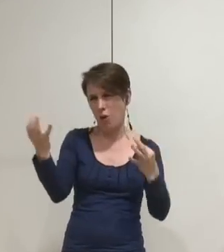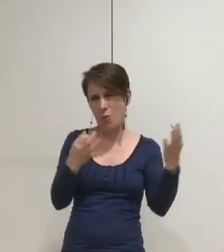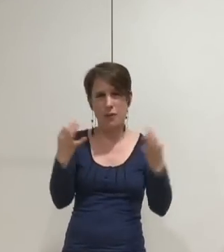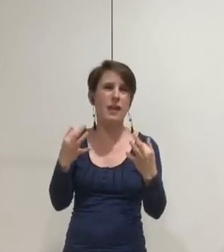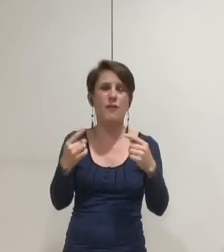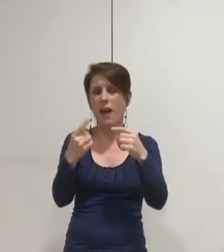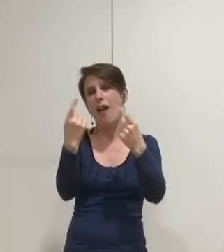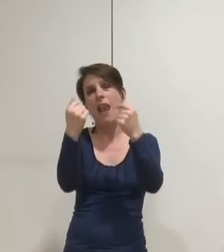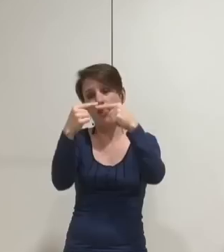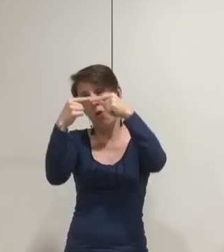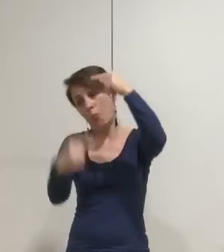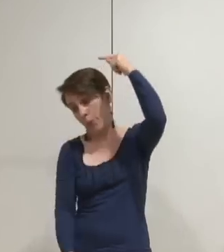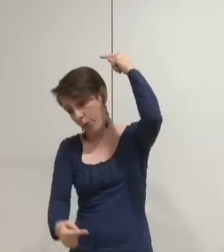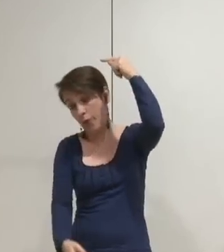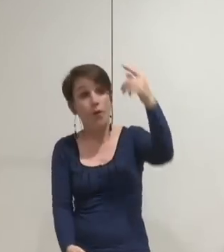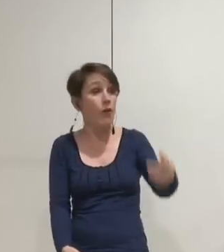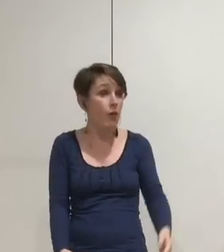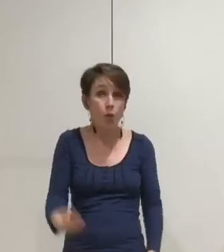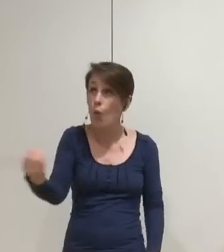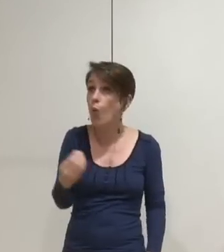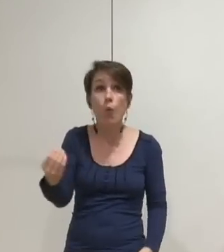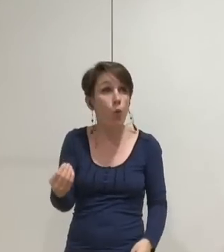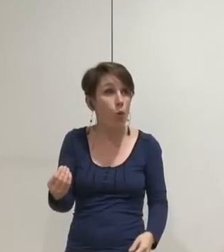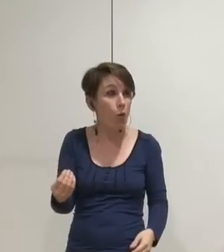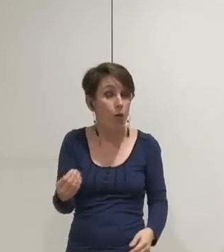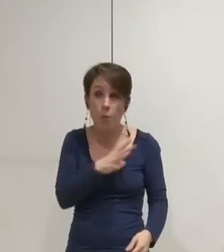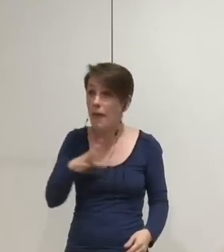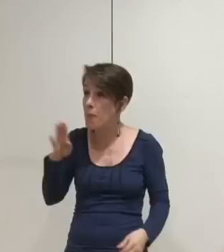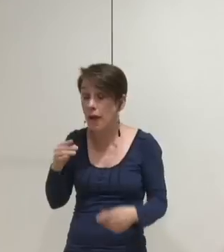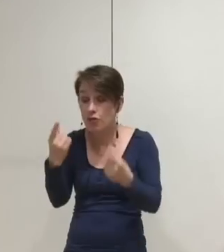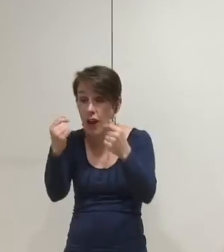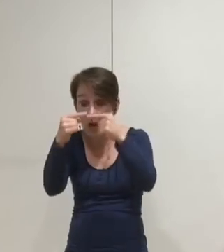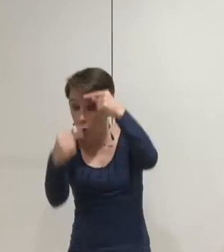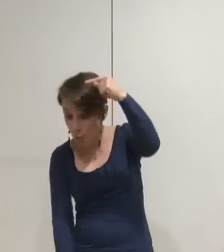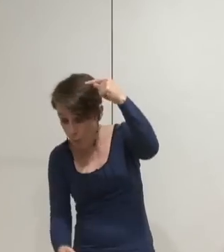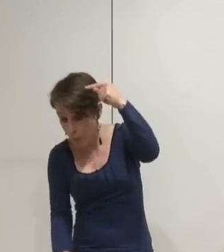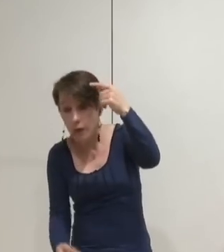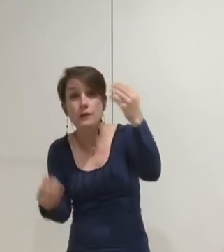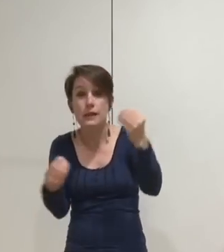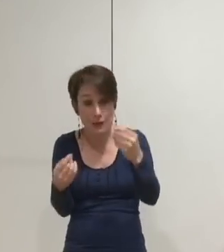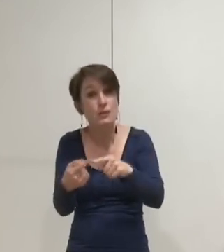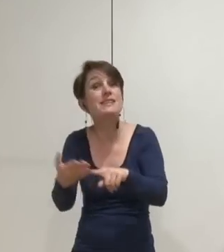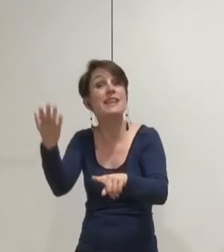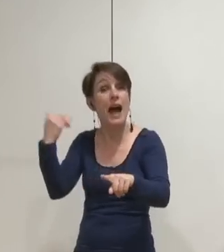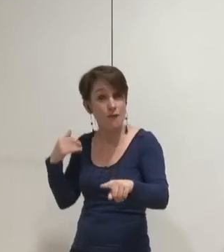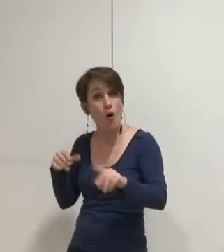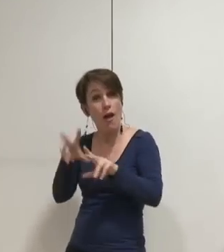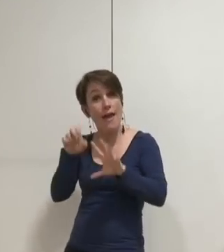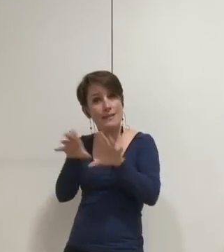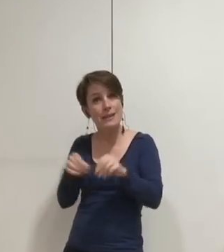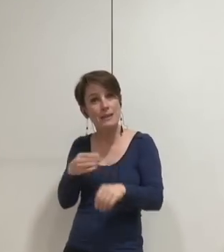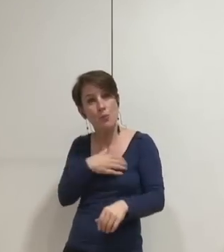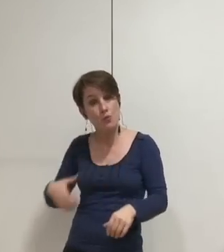gouffre financier je sais pas vous avez entendu parler de gouffre financier madame beréranger le gouffre financier il était dans la gestion précédente qui nous coûte